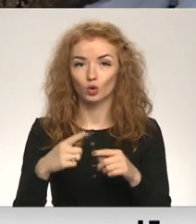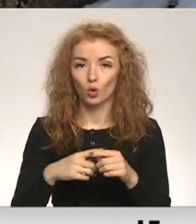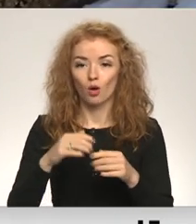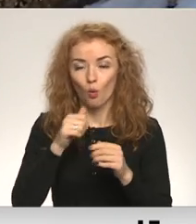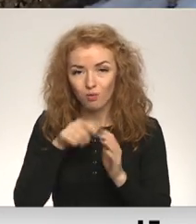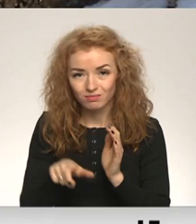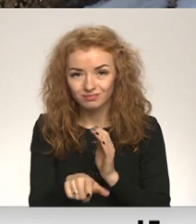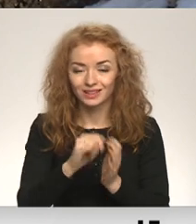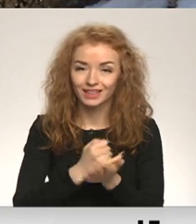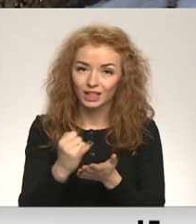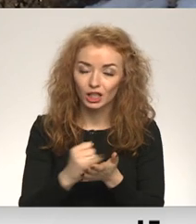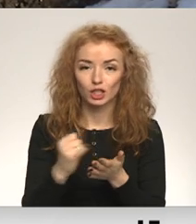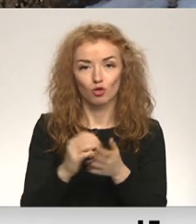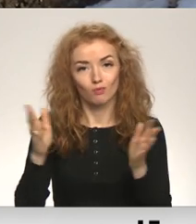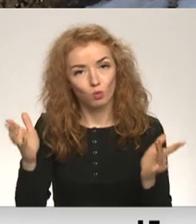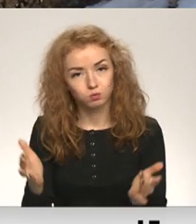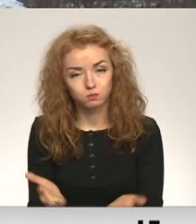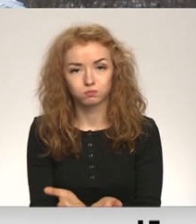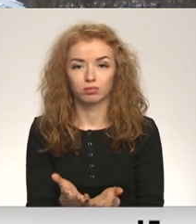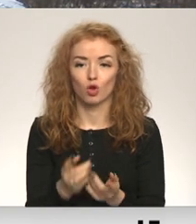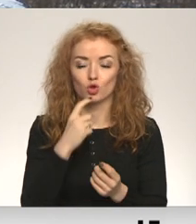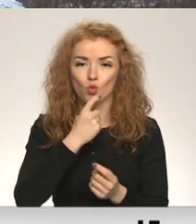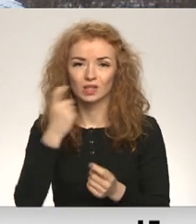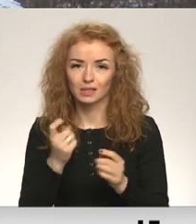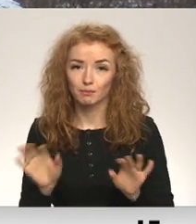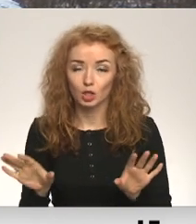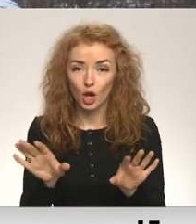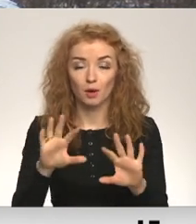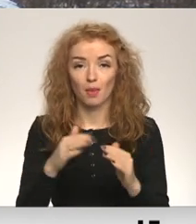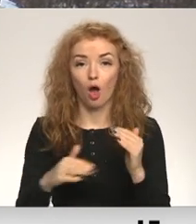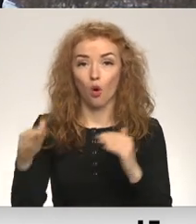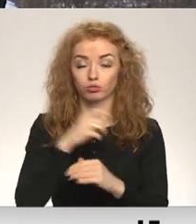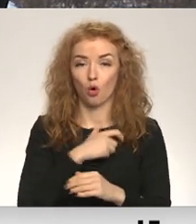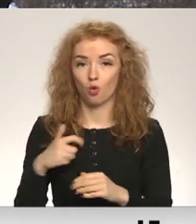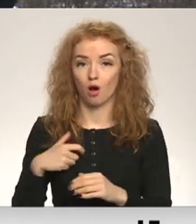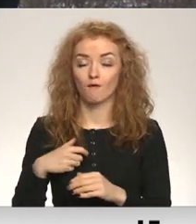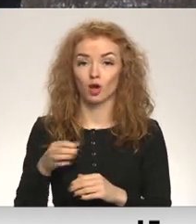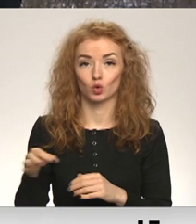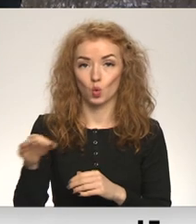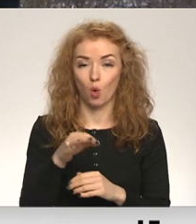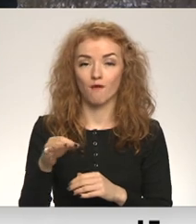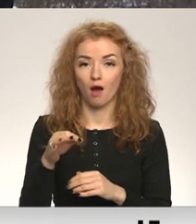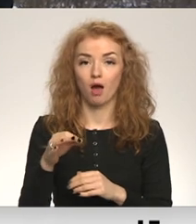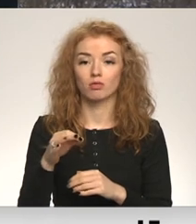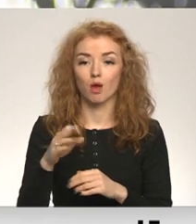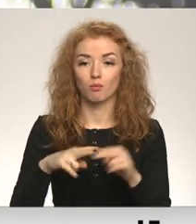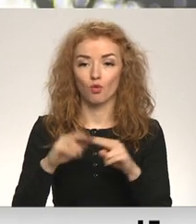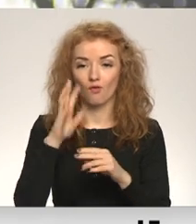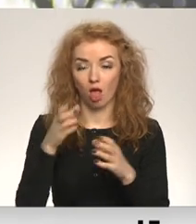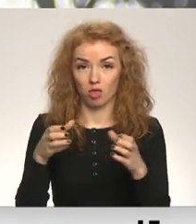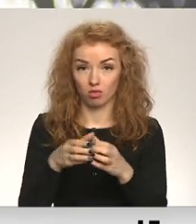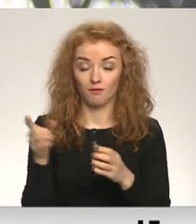tīrīšanas, padziļināšanas un nostiprināšanas darbiem. Tajā pašā laikā Augšdaugavas novada pašvaldības būvvaldes pārstāvi atzīst,